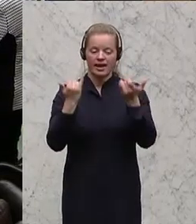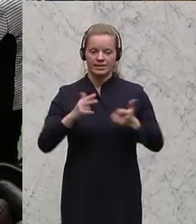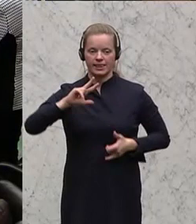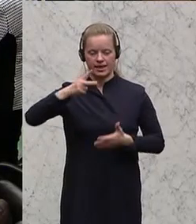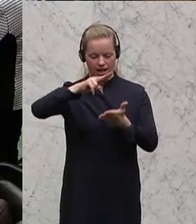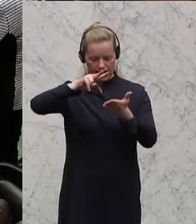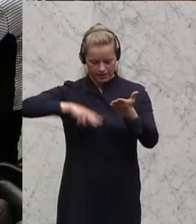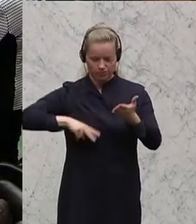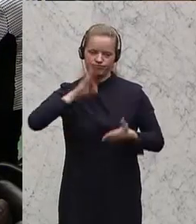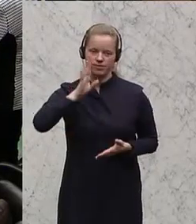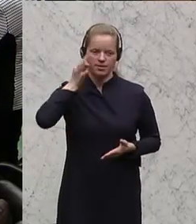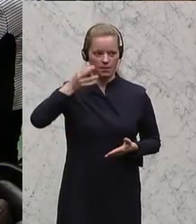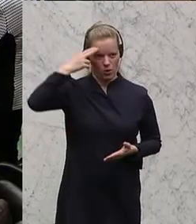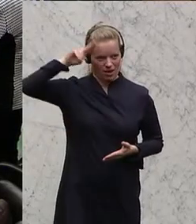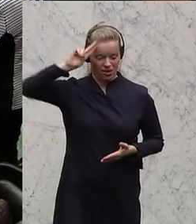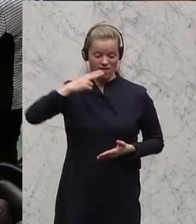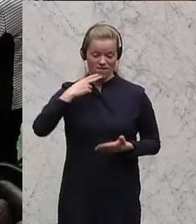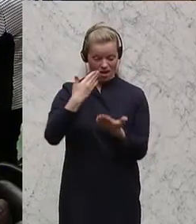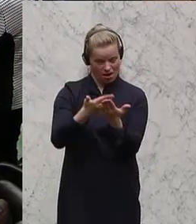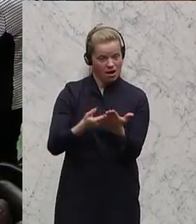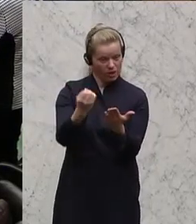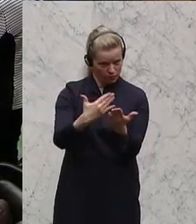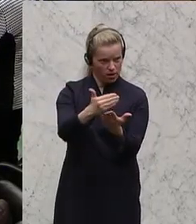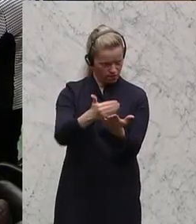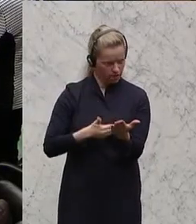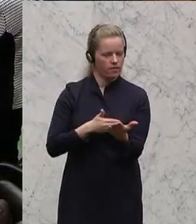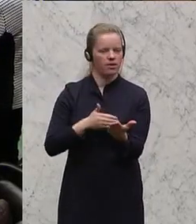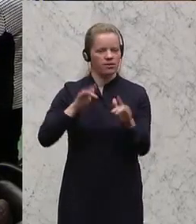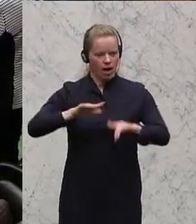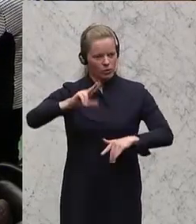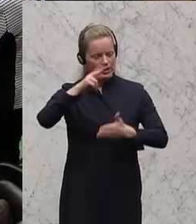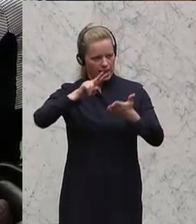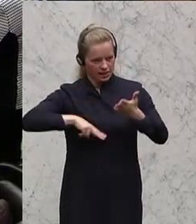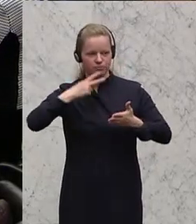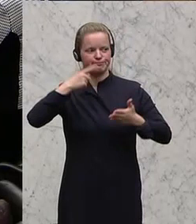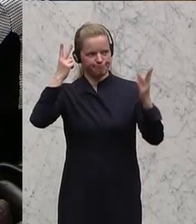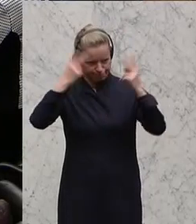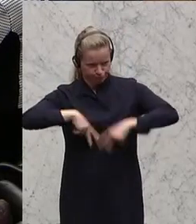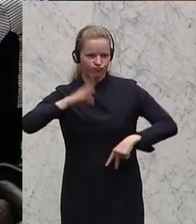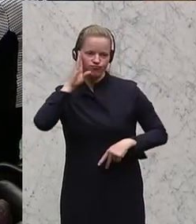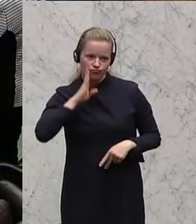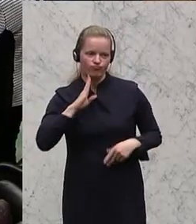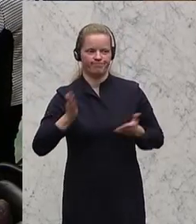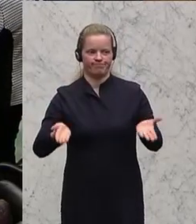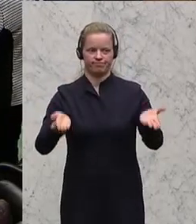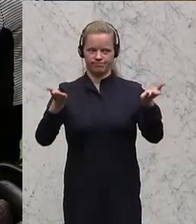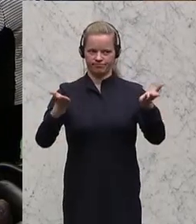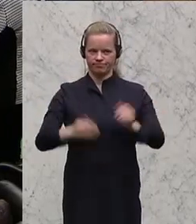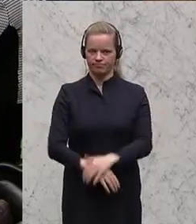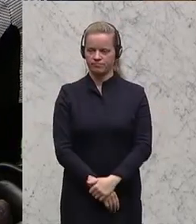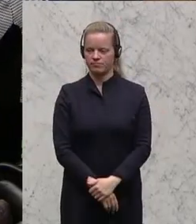dritten Lesung. Ich bitte jene Damen und Herren, die dem vorliegenden Gesetzentwurf auch in dritter Lesung ihre Zustimmung erteilen, um ein diesbezügliches